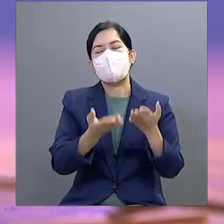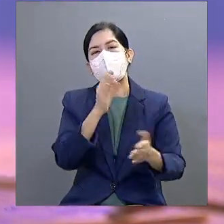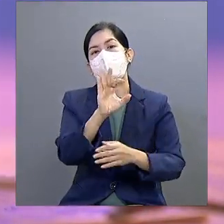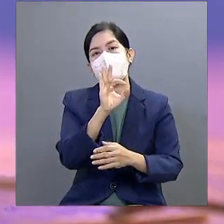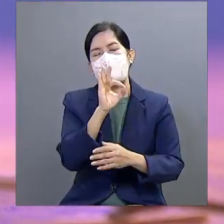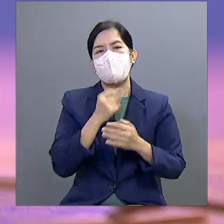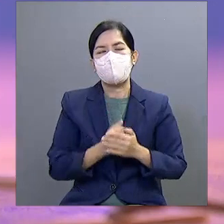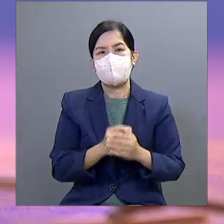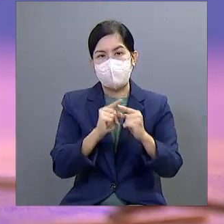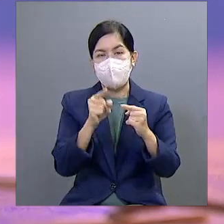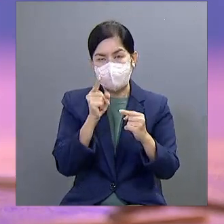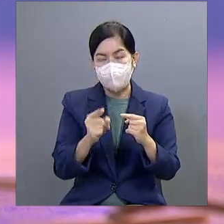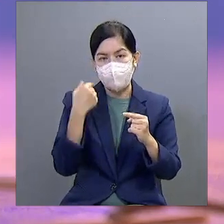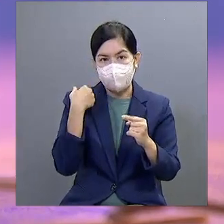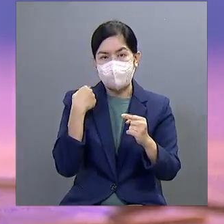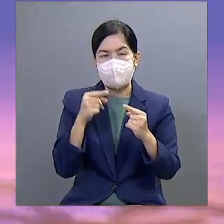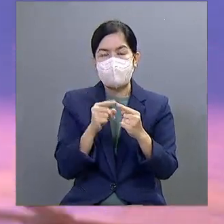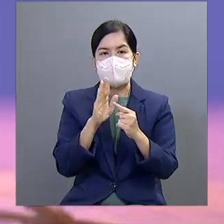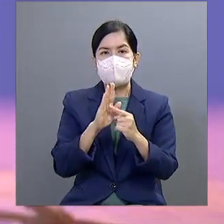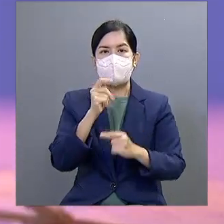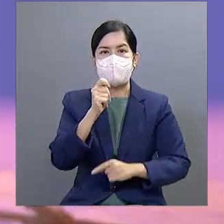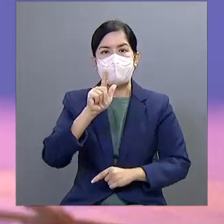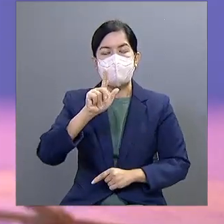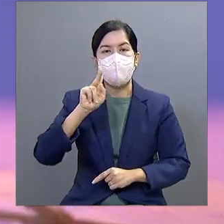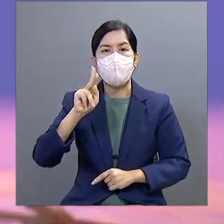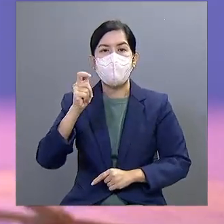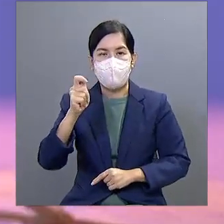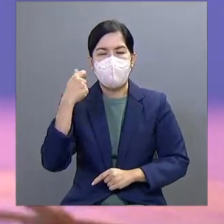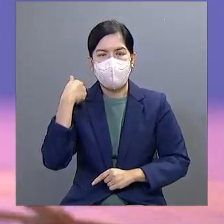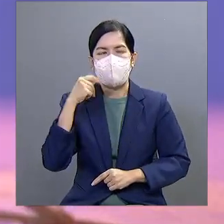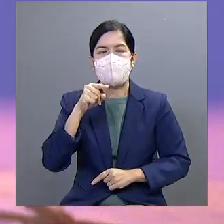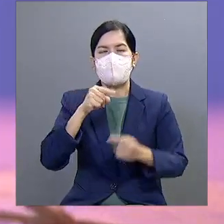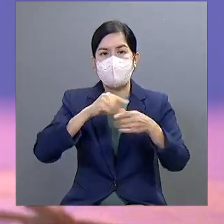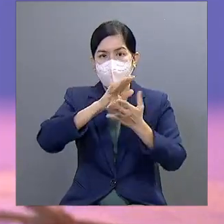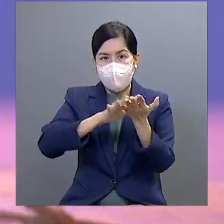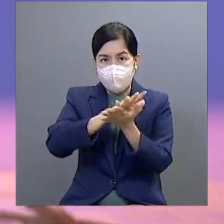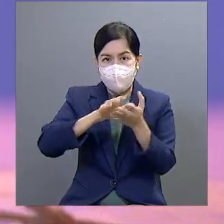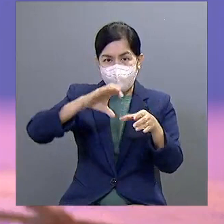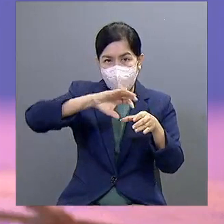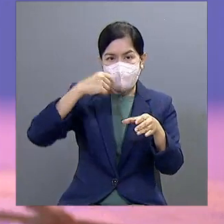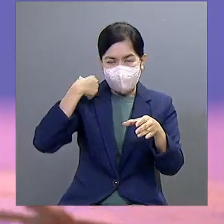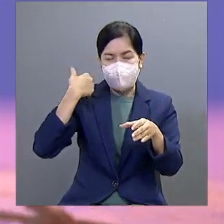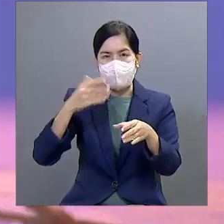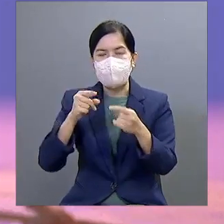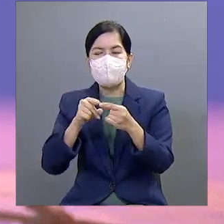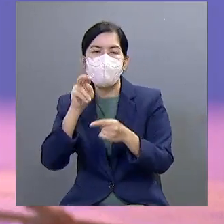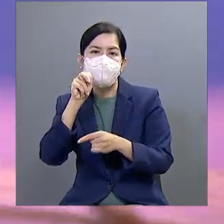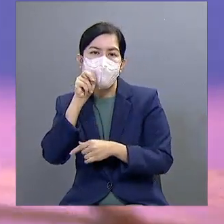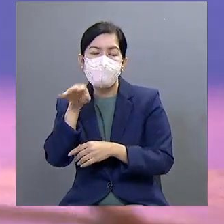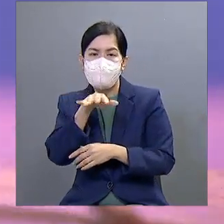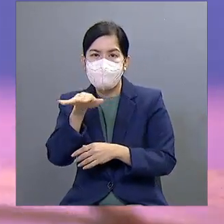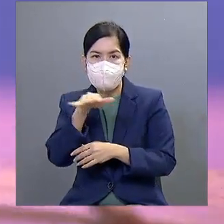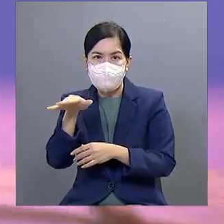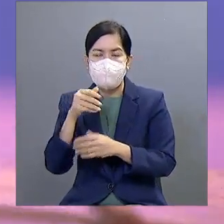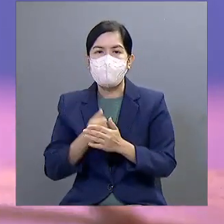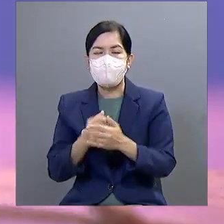อฮอล์นะคะถ้าเป็นชนิดที่แอลกอฮอล์ฟรีเนี่ยไม่แนะนำให้ใช้นะคะน้ำเปล่านะคะน้ำสะอาดแล้วก็เป็นน้ำมันหอมระเหยกลิ่นที่เป็นโ